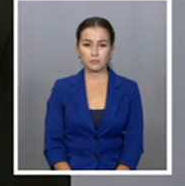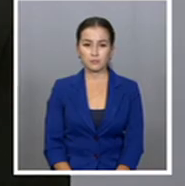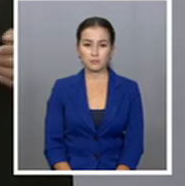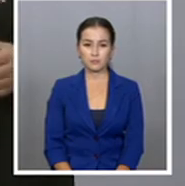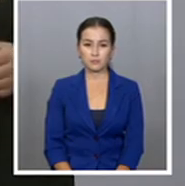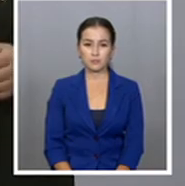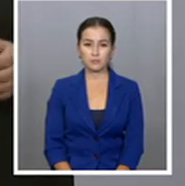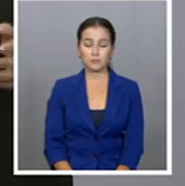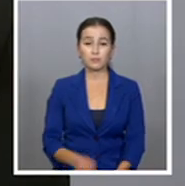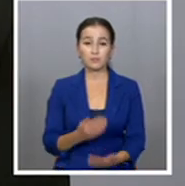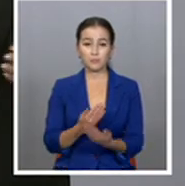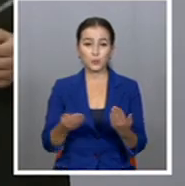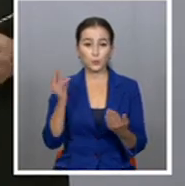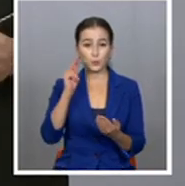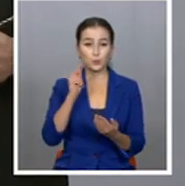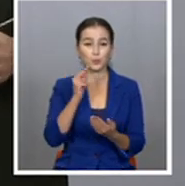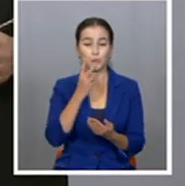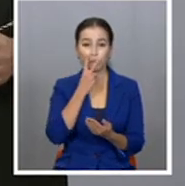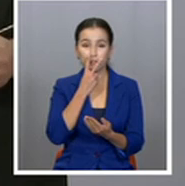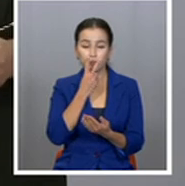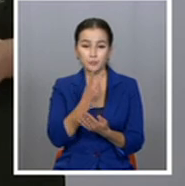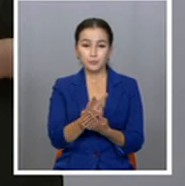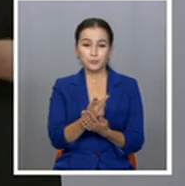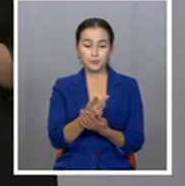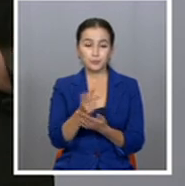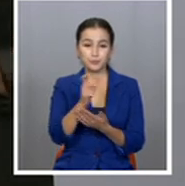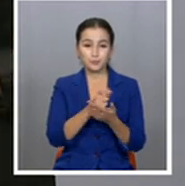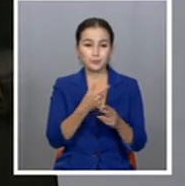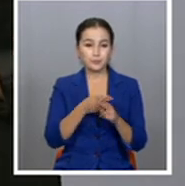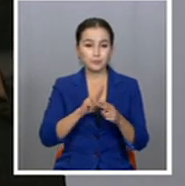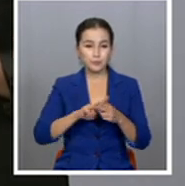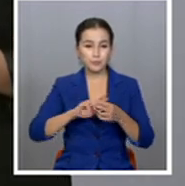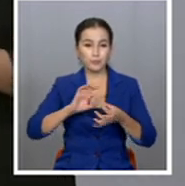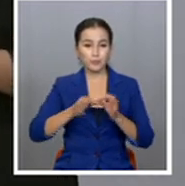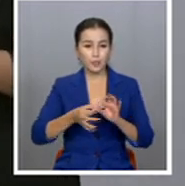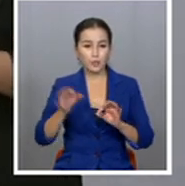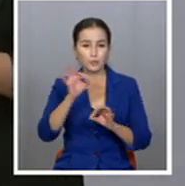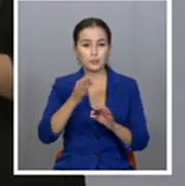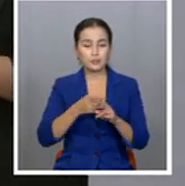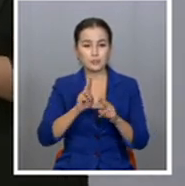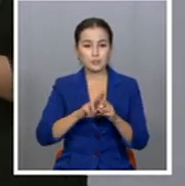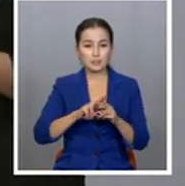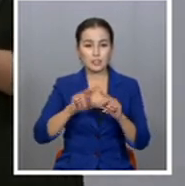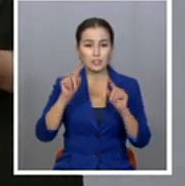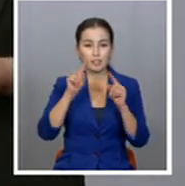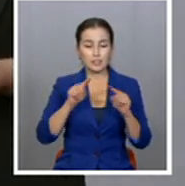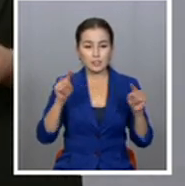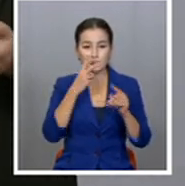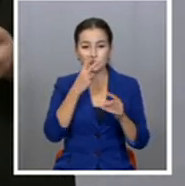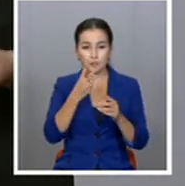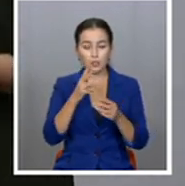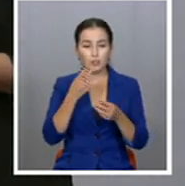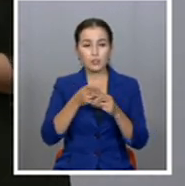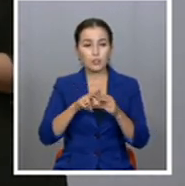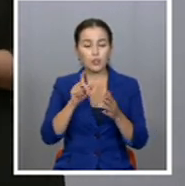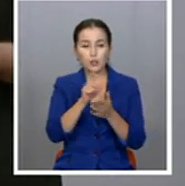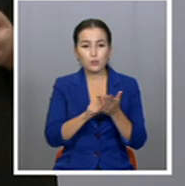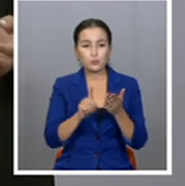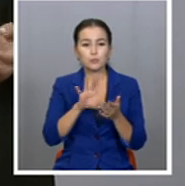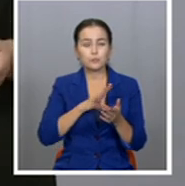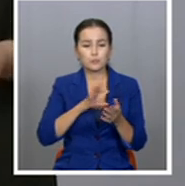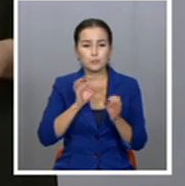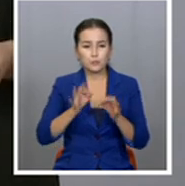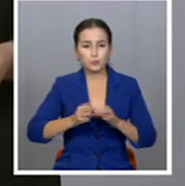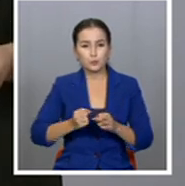Я оқушылар, өлеңнің мазмұны түсінікті болса, экрандағы кестені негізге ала отырып, өлеңнен шынайы дос пен